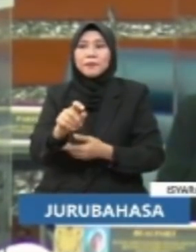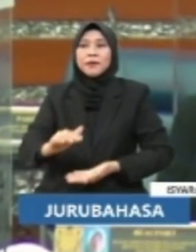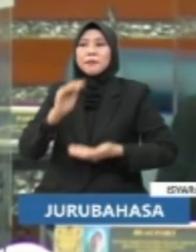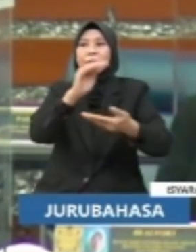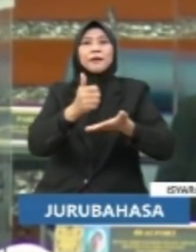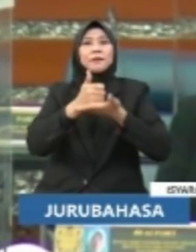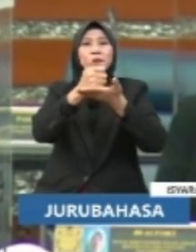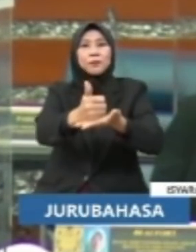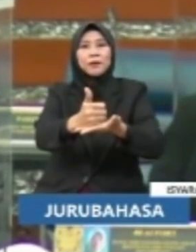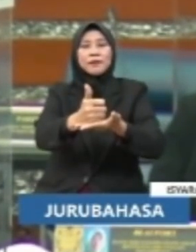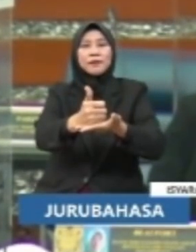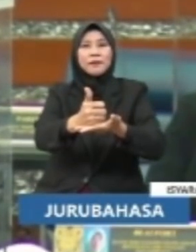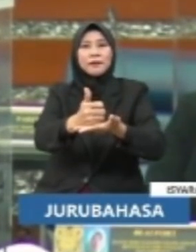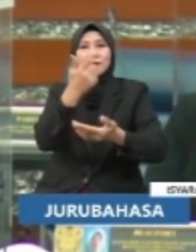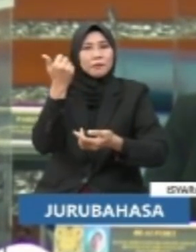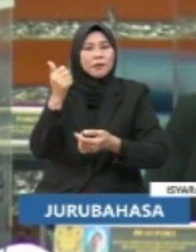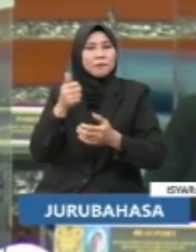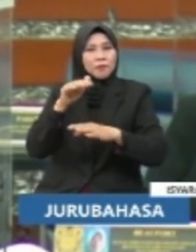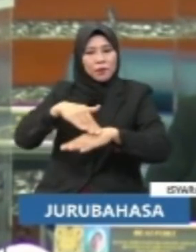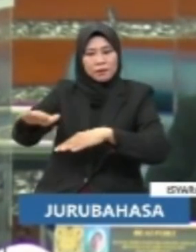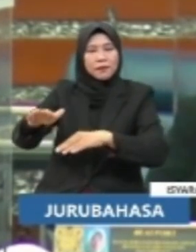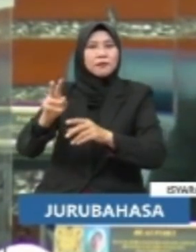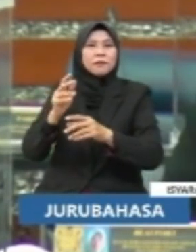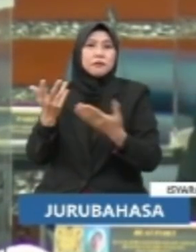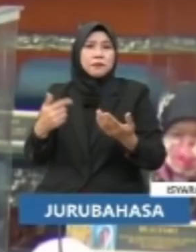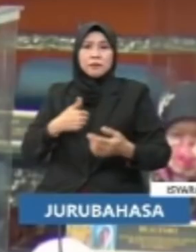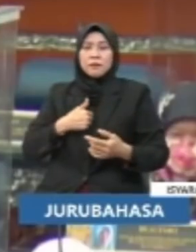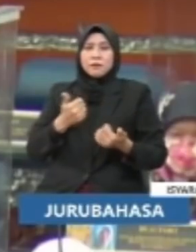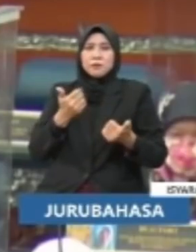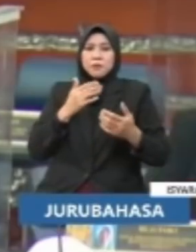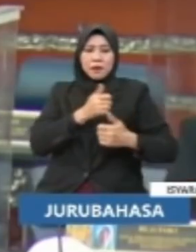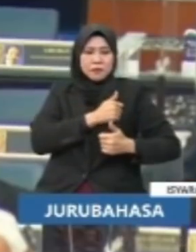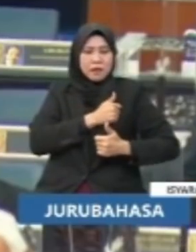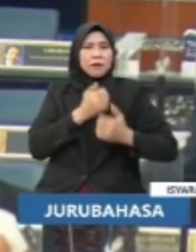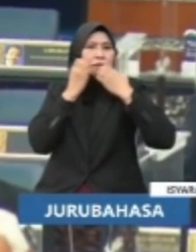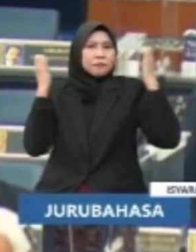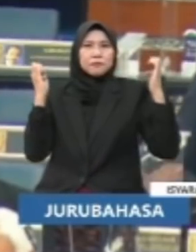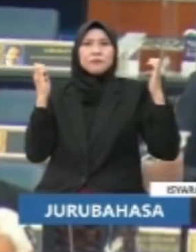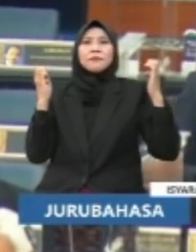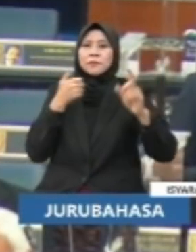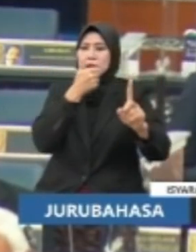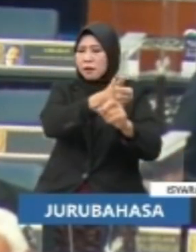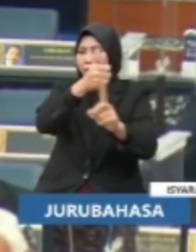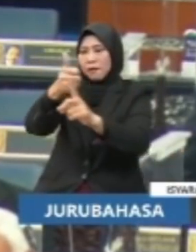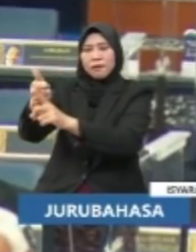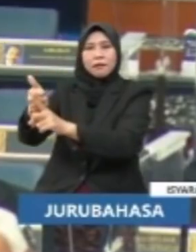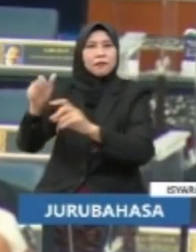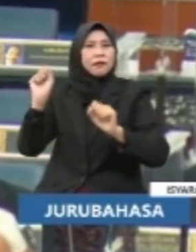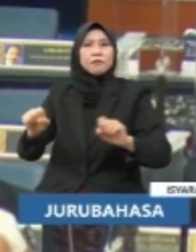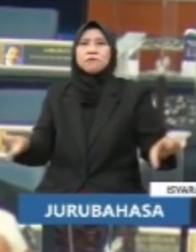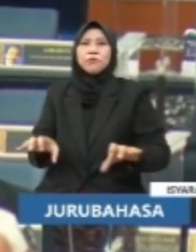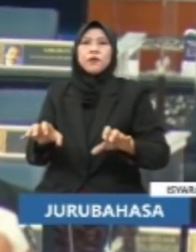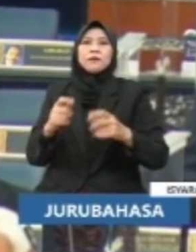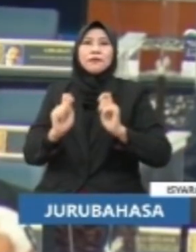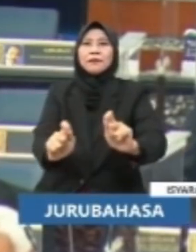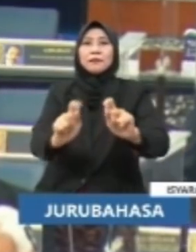menyampaikan bantuan Oke kami yang biasa banjir mengantar bantuan cukup baik untuk kita cukup bila kita arah saja dia